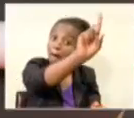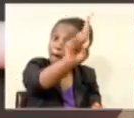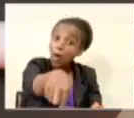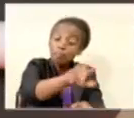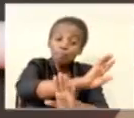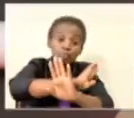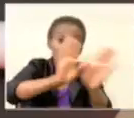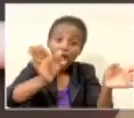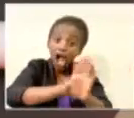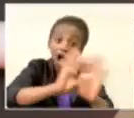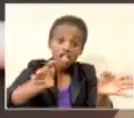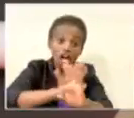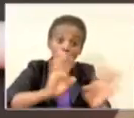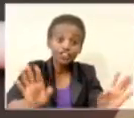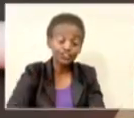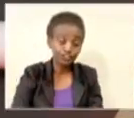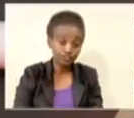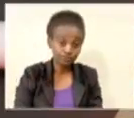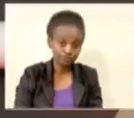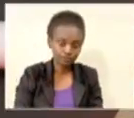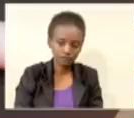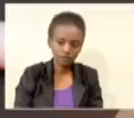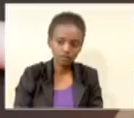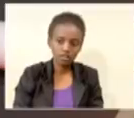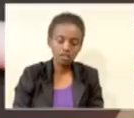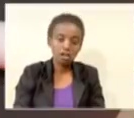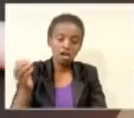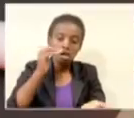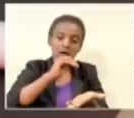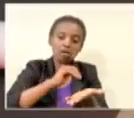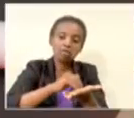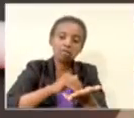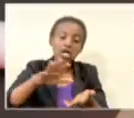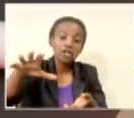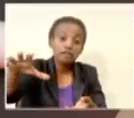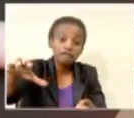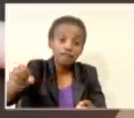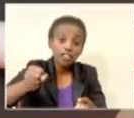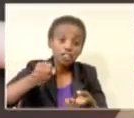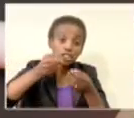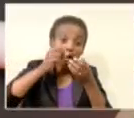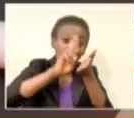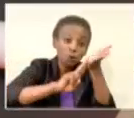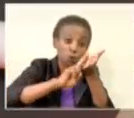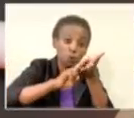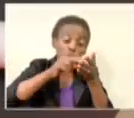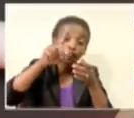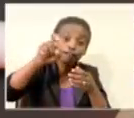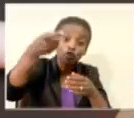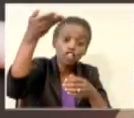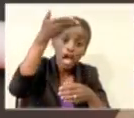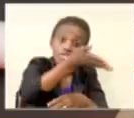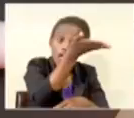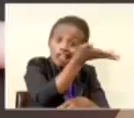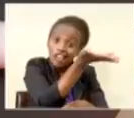birarangiye kongera kugafata ukakambara hari virusi ishobora kuba zagiyeho aho wanyuze zagiyeho